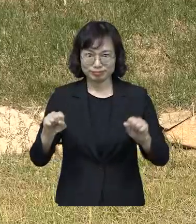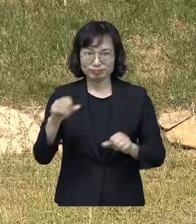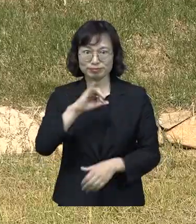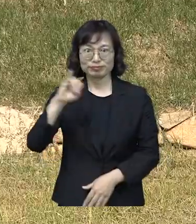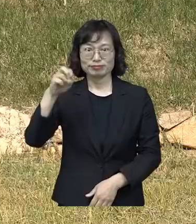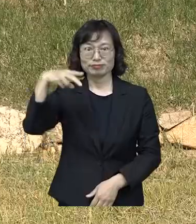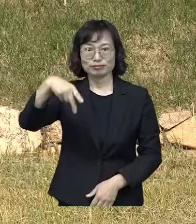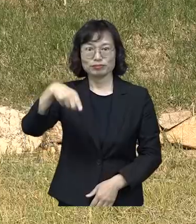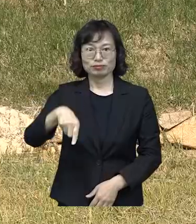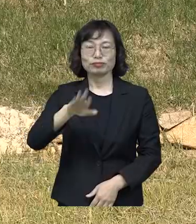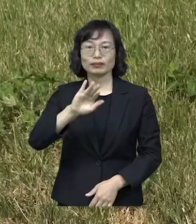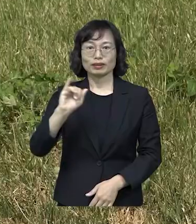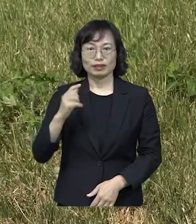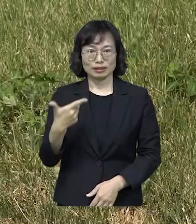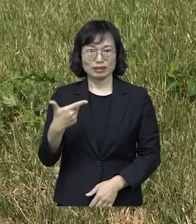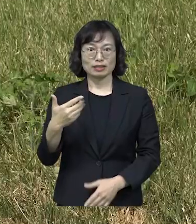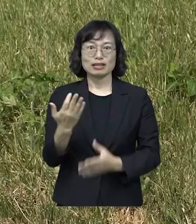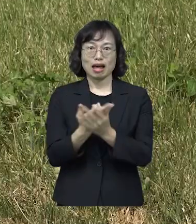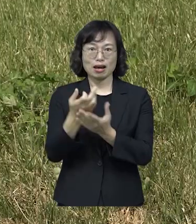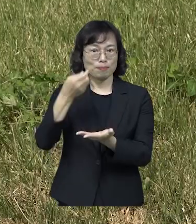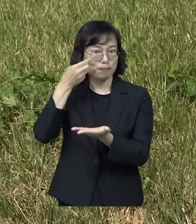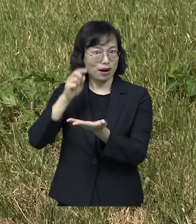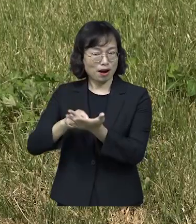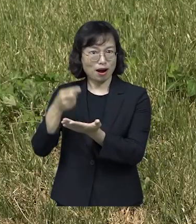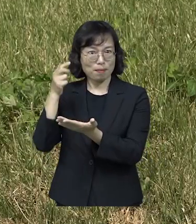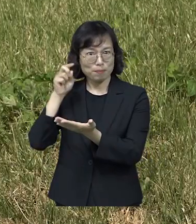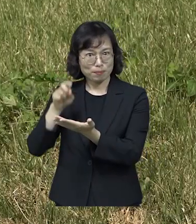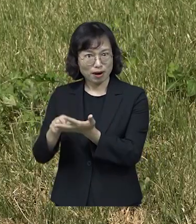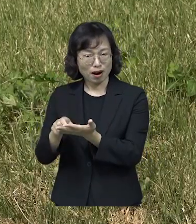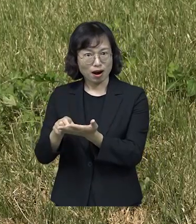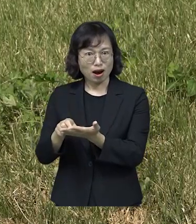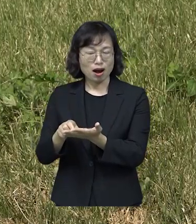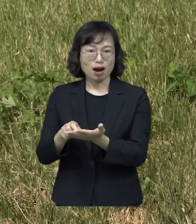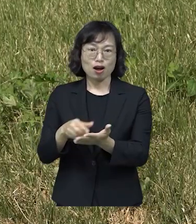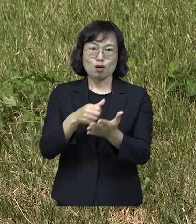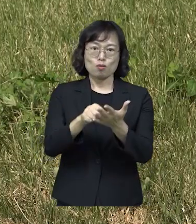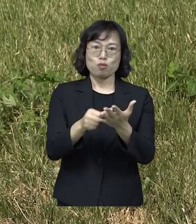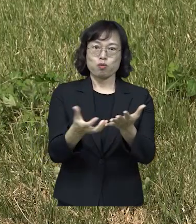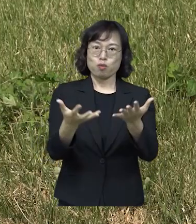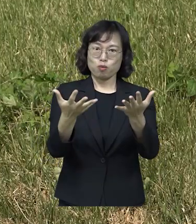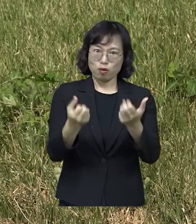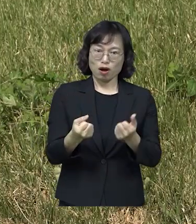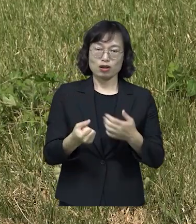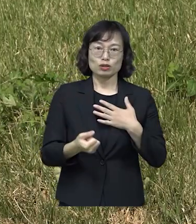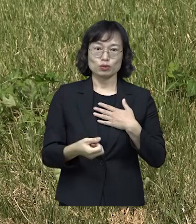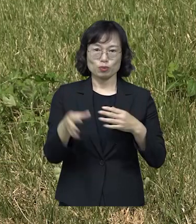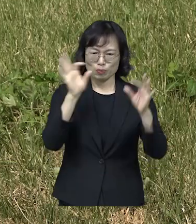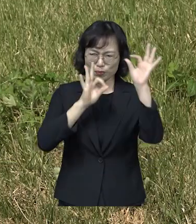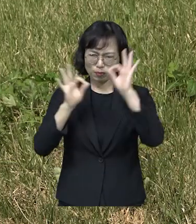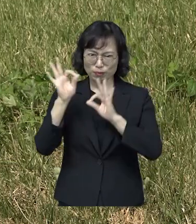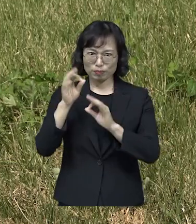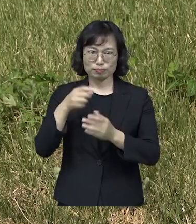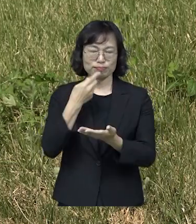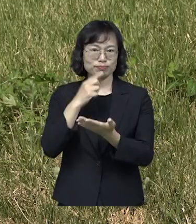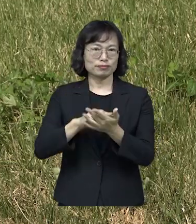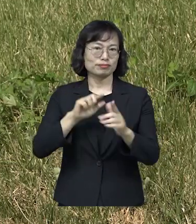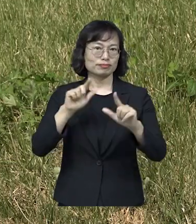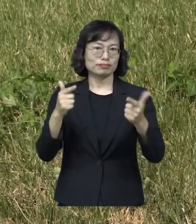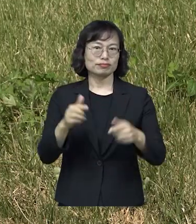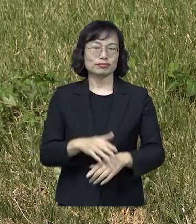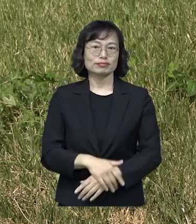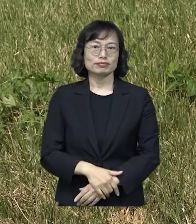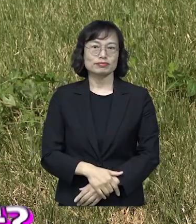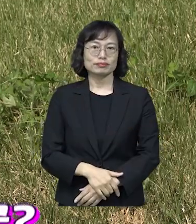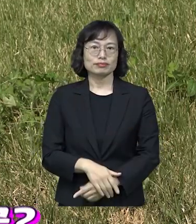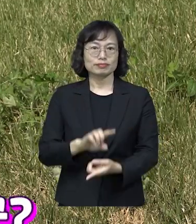안녕하세요. 이수빈 리포터입니다. 양산에서 발굴된 유물들이 많다고 들어서 제가 한번 열심히 찾아봤는데 여간 쉽지